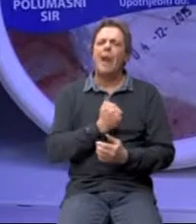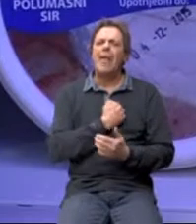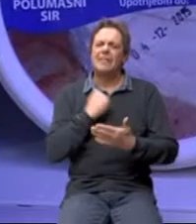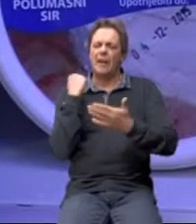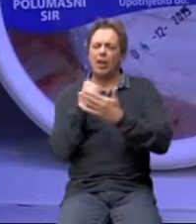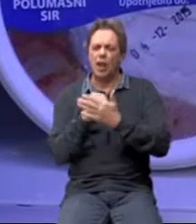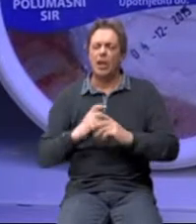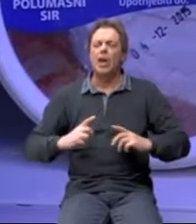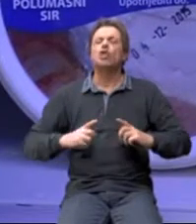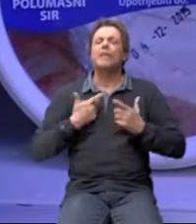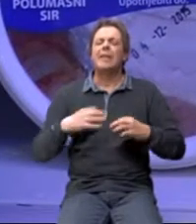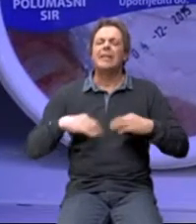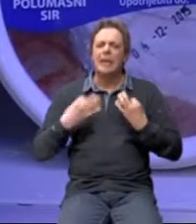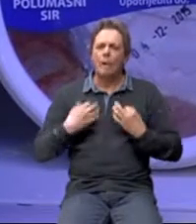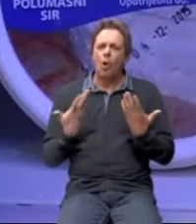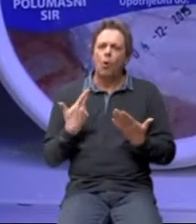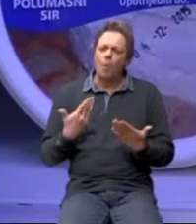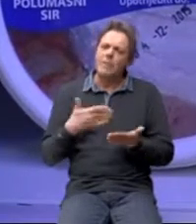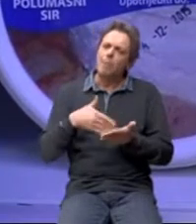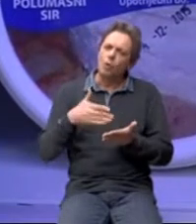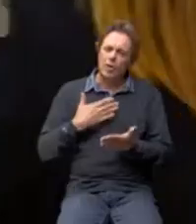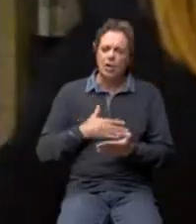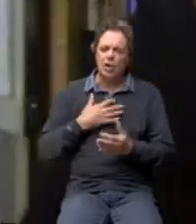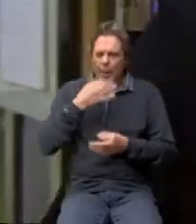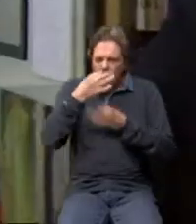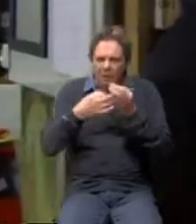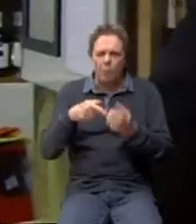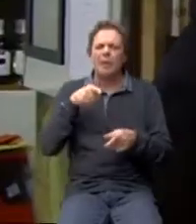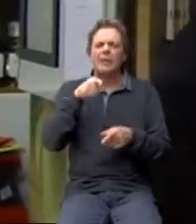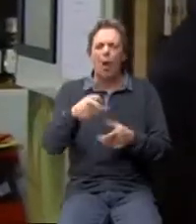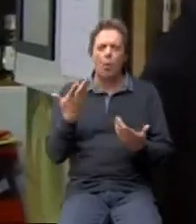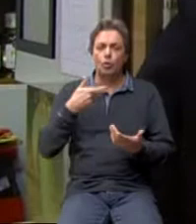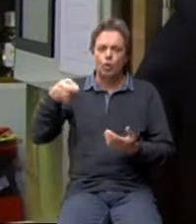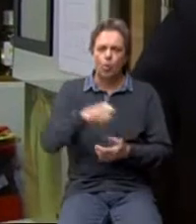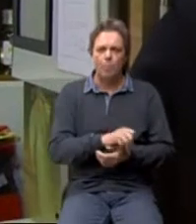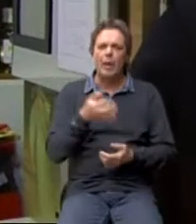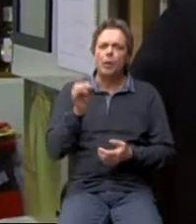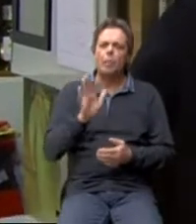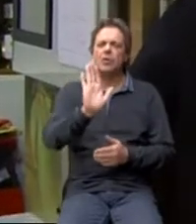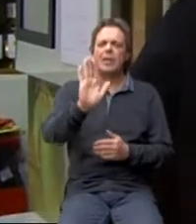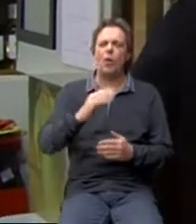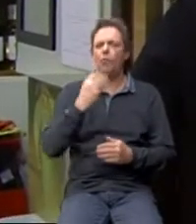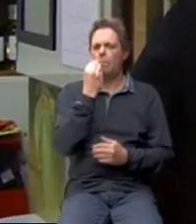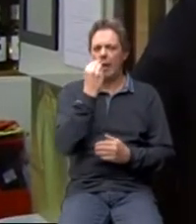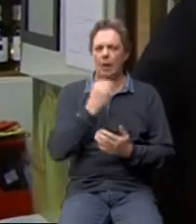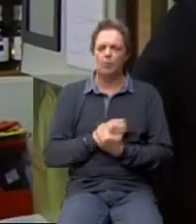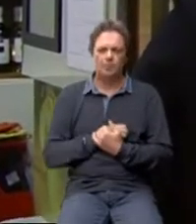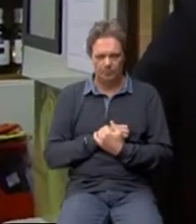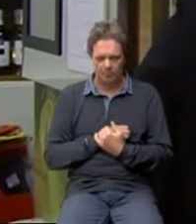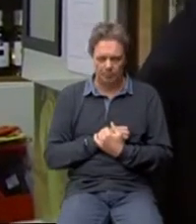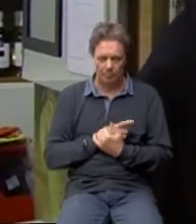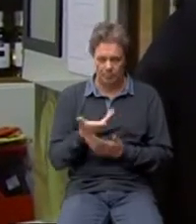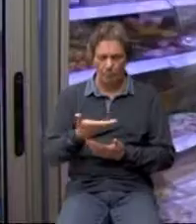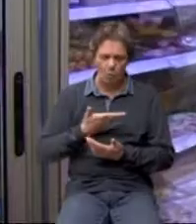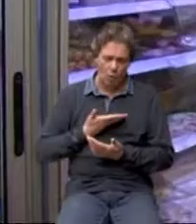žig Živjeti zdravo, kojim se potrošače želi informirati da je ono što su kupili dobro za njihovu prehranu. Dobili smo to